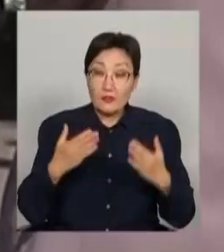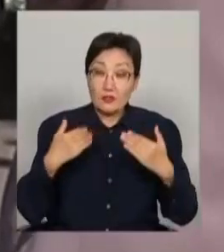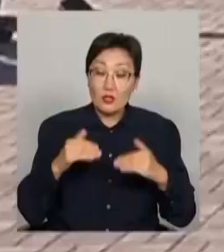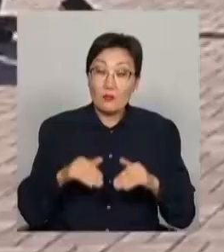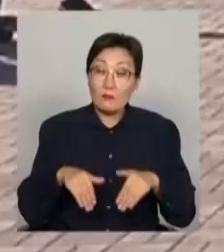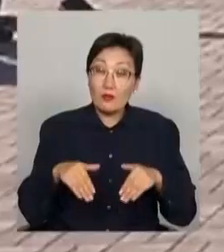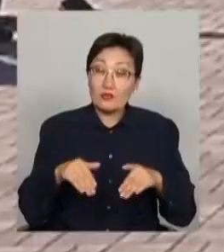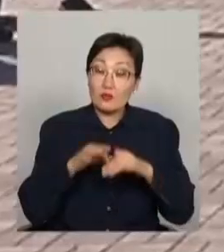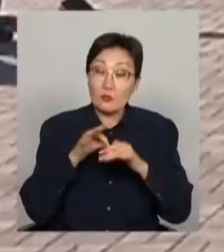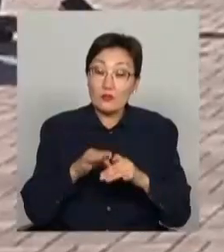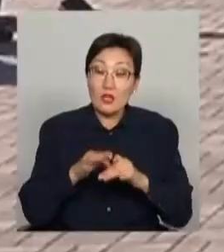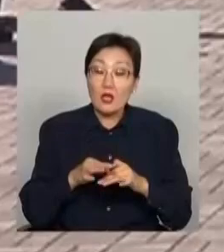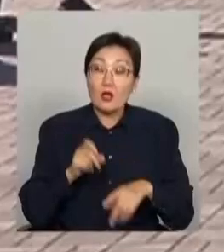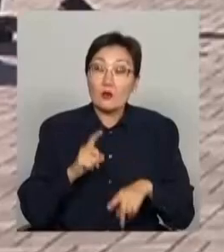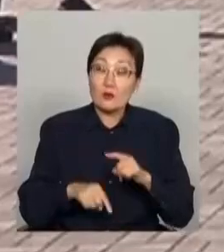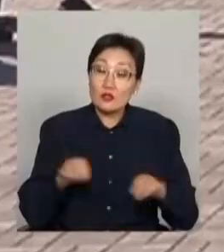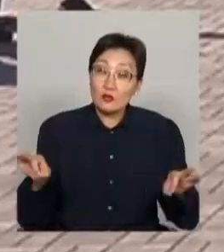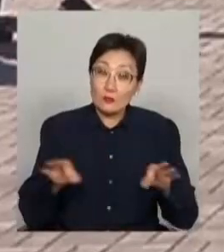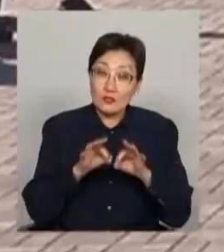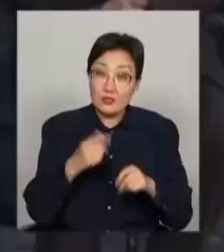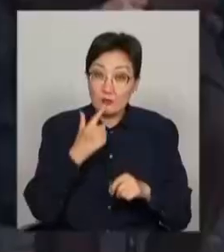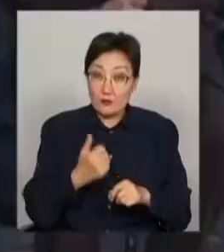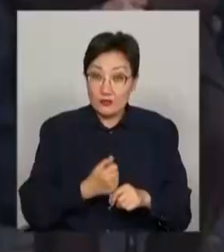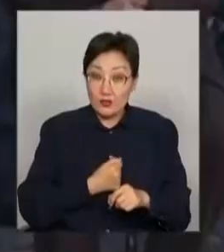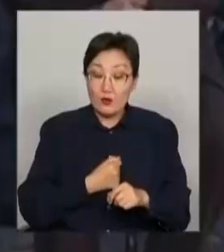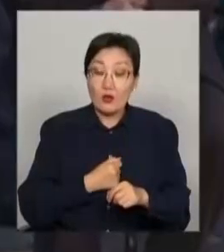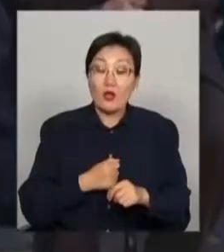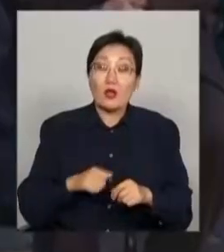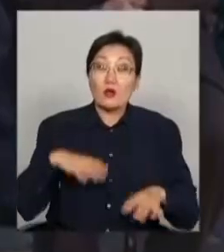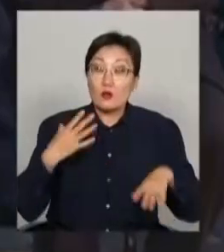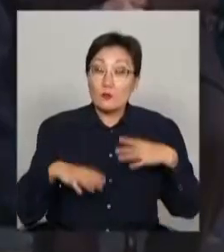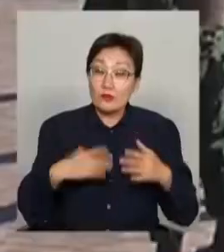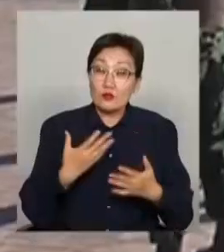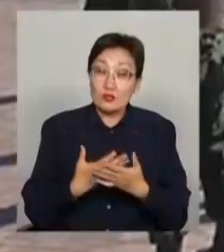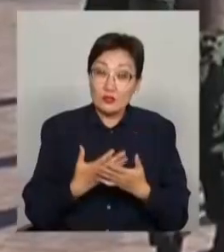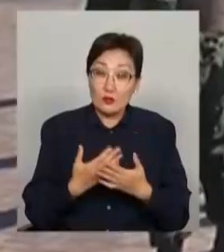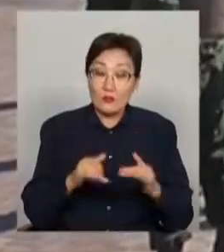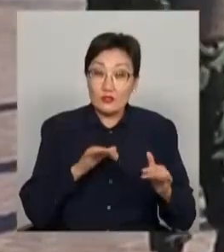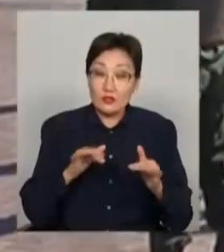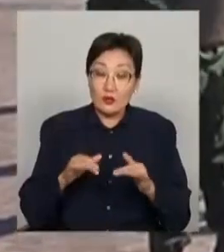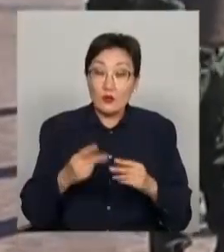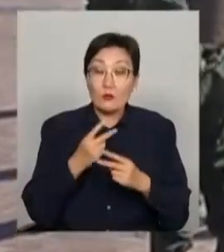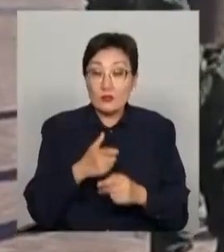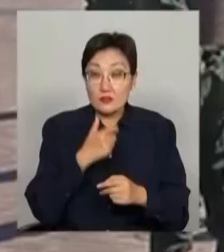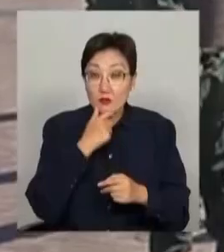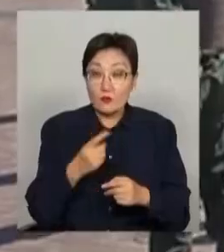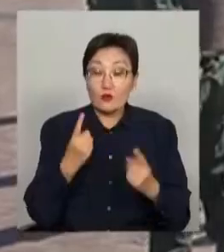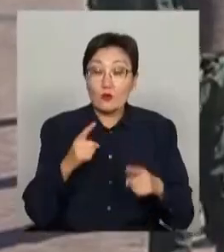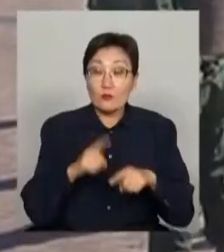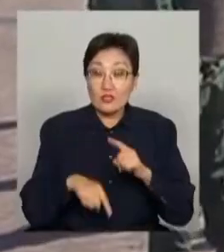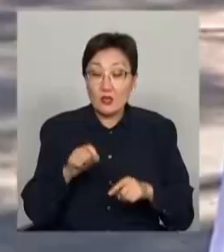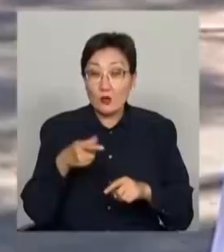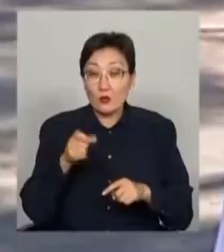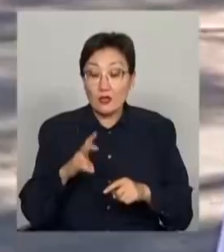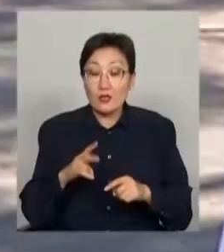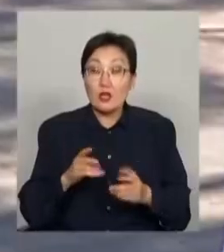шерулетіп өтті. Жиында патриоттық әндер шырқалып, әскери қоян-қолтық ұрысының әдіс-тәсілдері көрсетілді. Шараны тамашалауға Ұлы Отан және Ауған